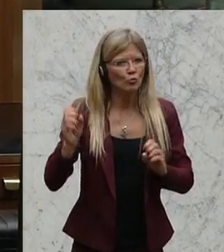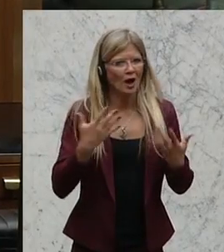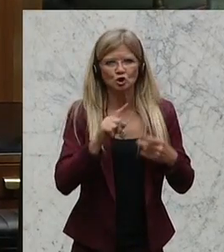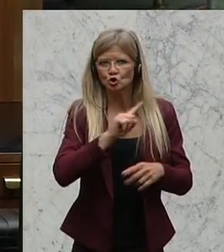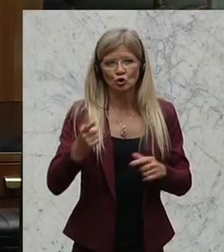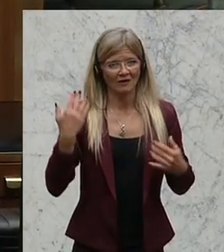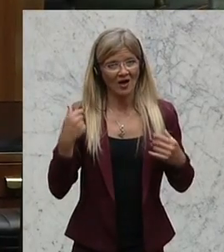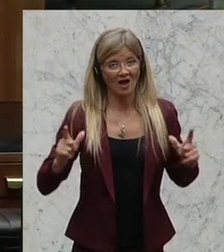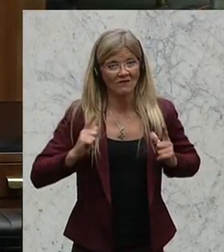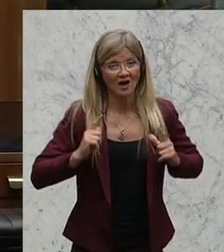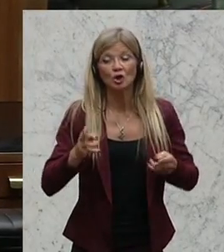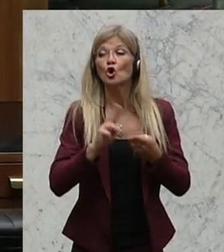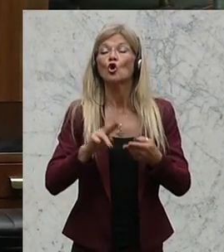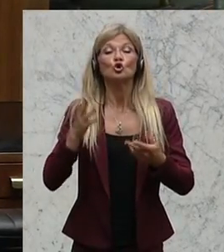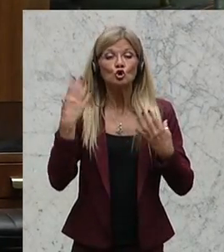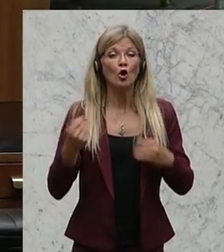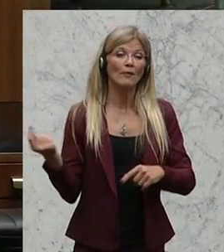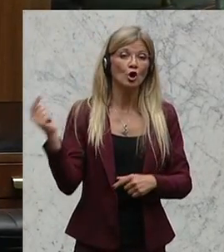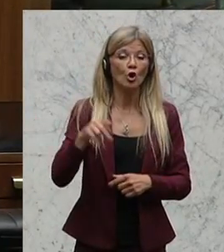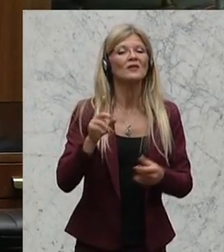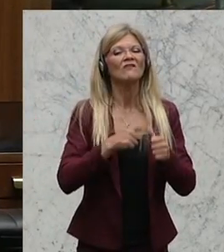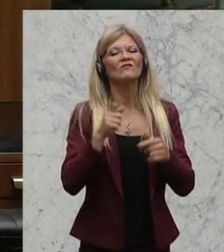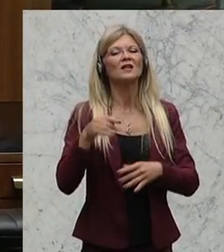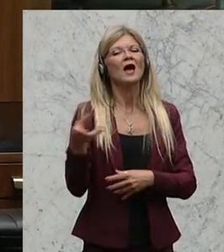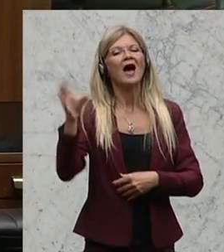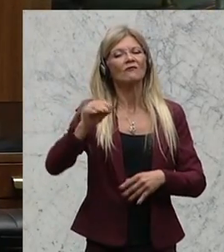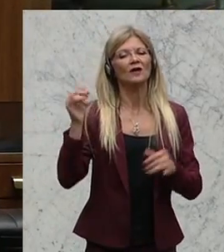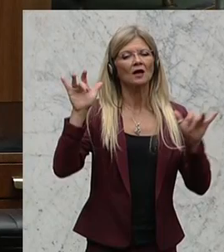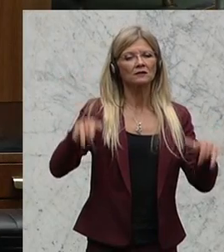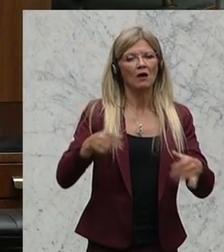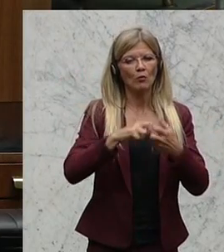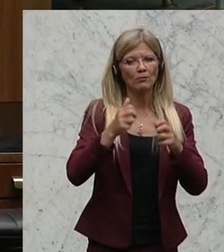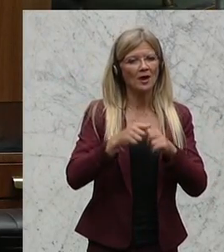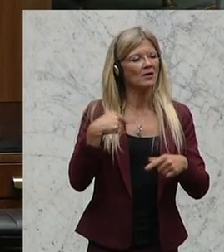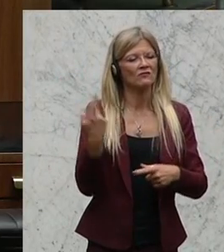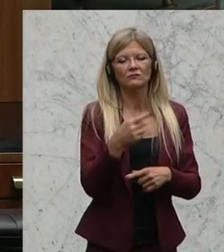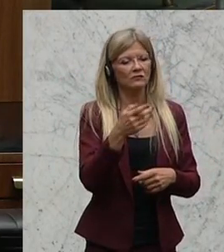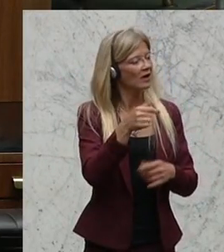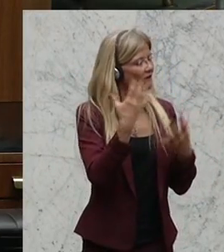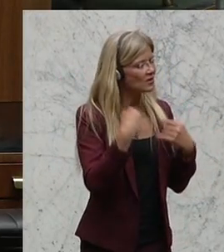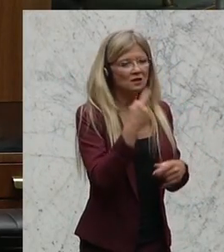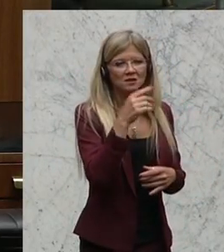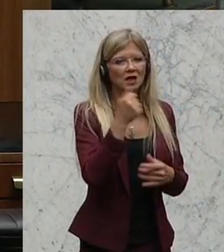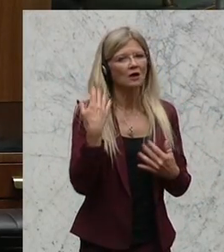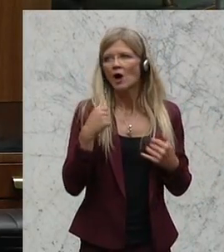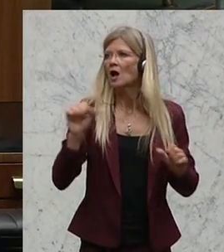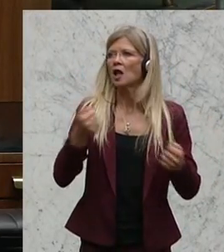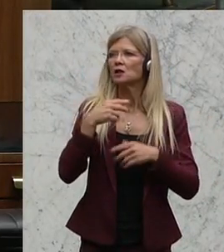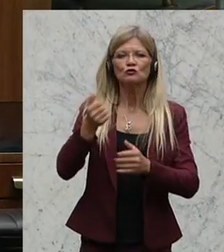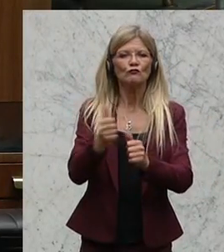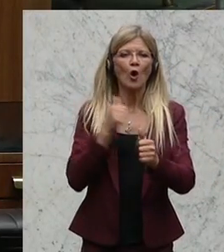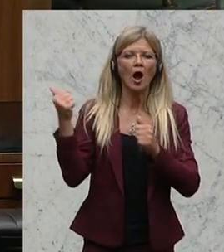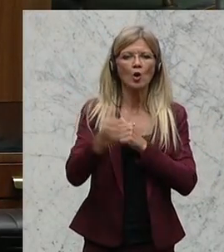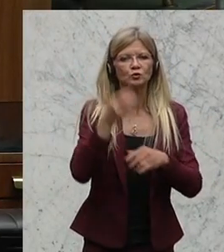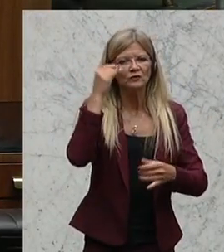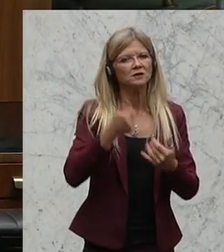doch, was es in Afrika für Probleme gibt. Da werden sie dann auch wieder sagen, das konnten wir nicht wissen. Das ist ja so passiert, so vom Himmel gefallen. Wir haben jetzt